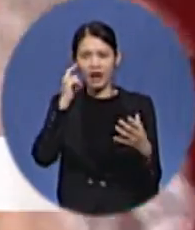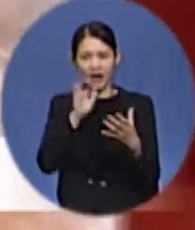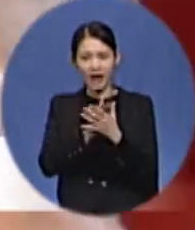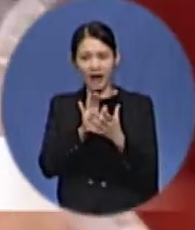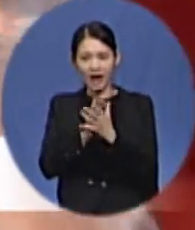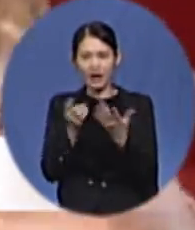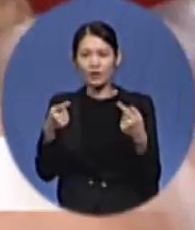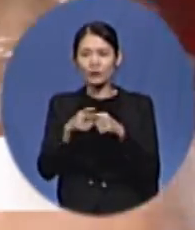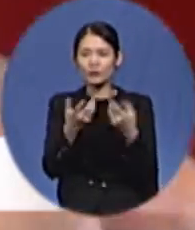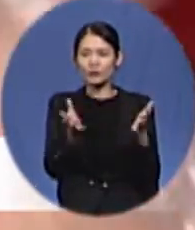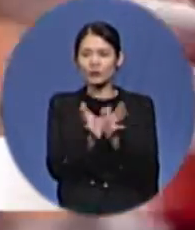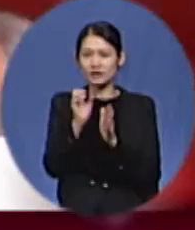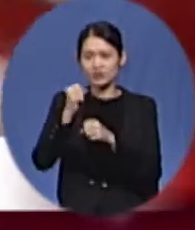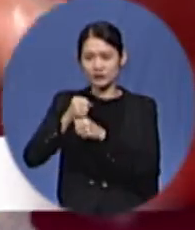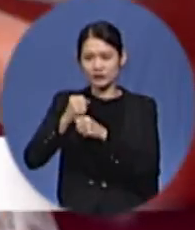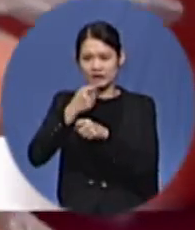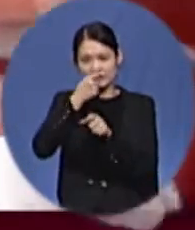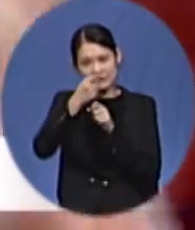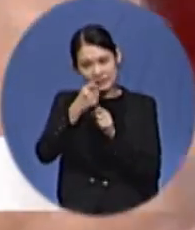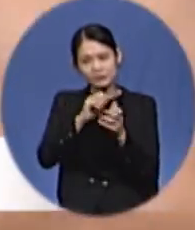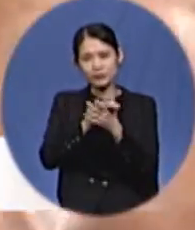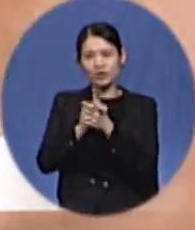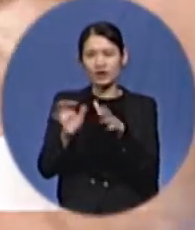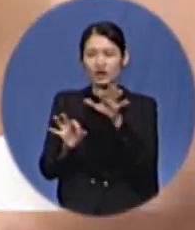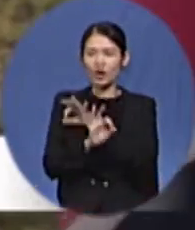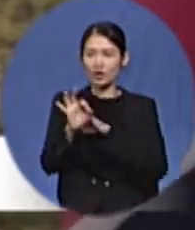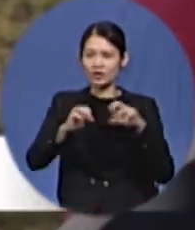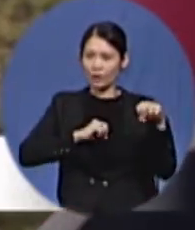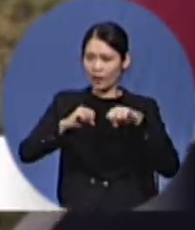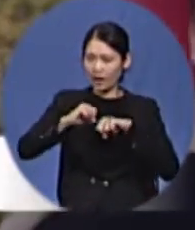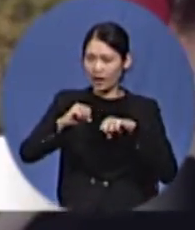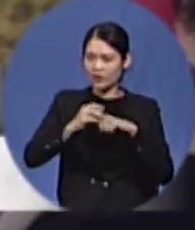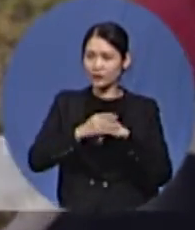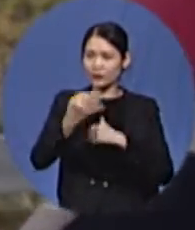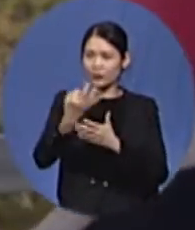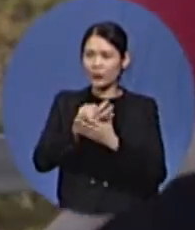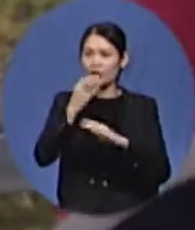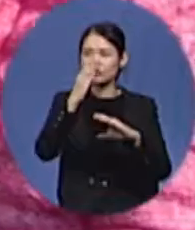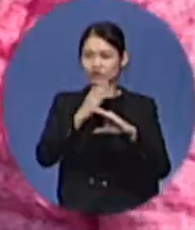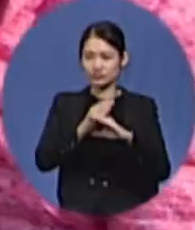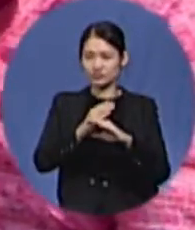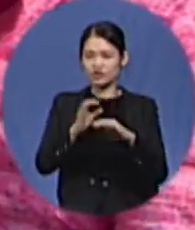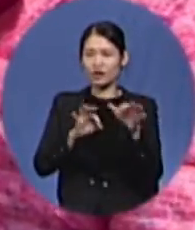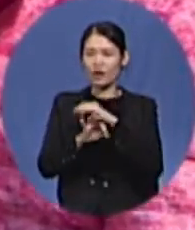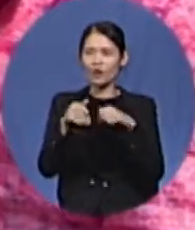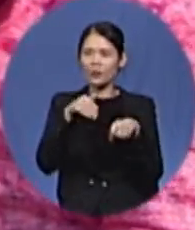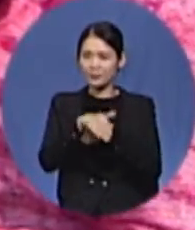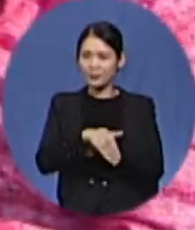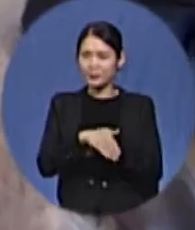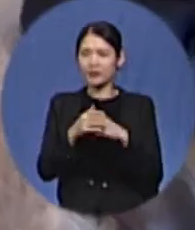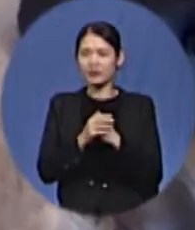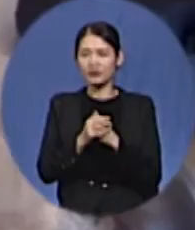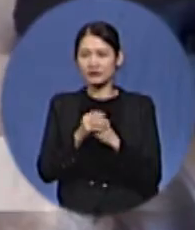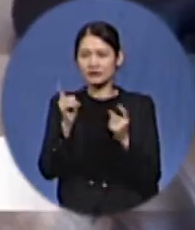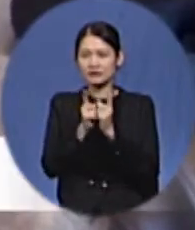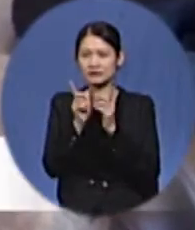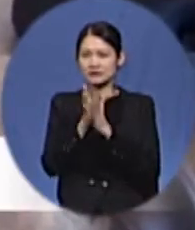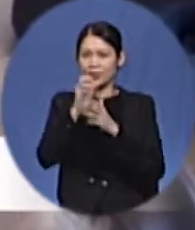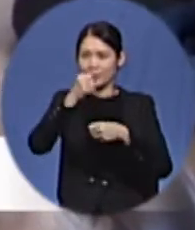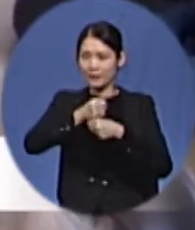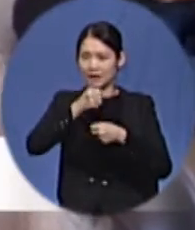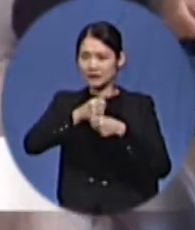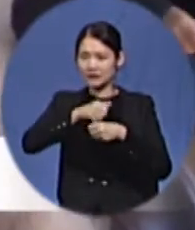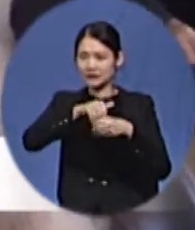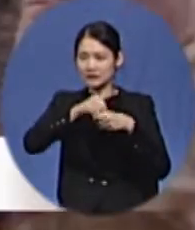만들어 친목과 경제활동까지 하는 경기도형 공동체입니다. 직접 만든 메주콩을 절구로